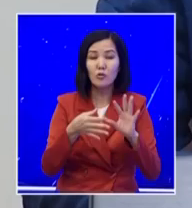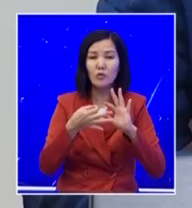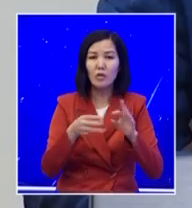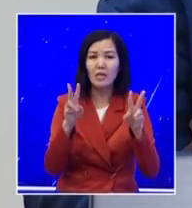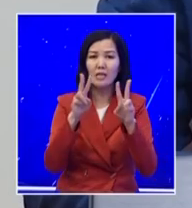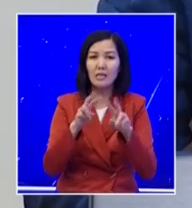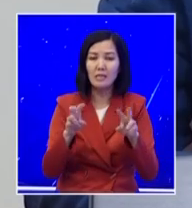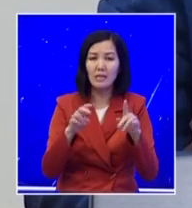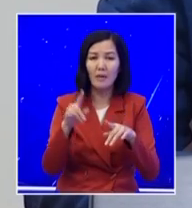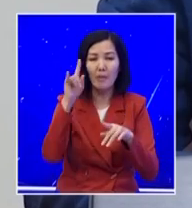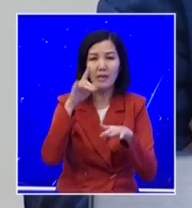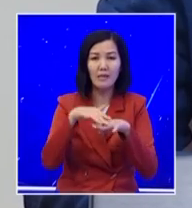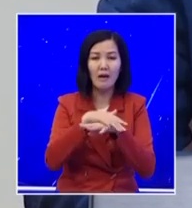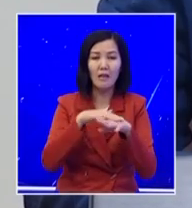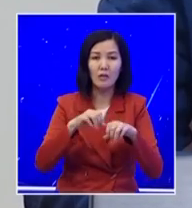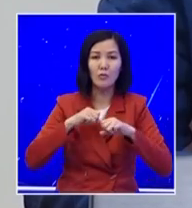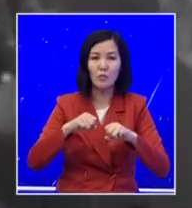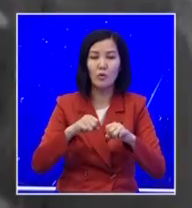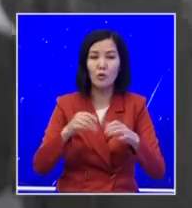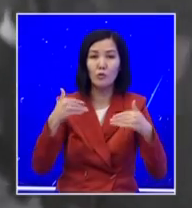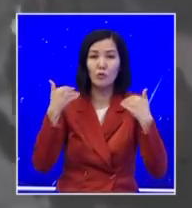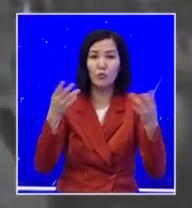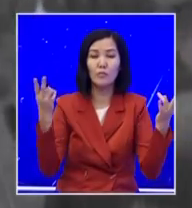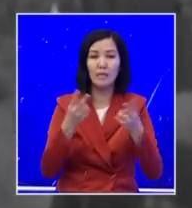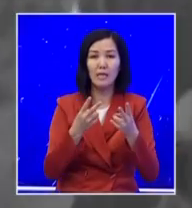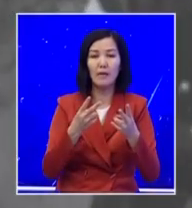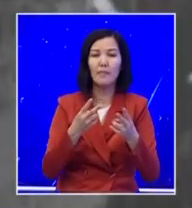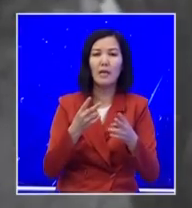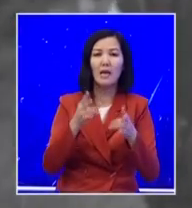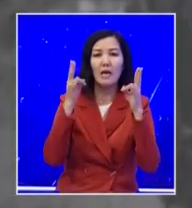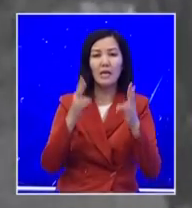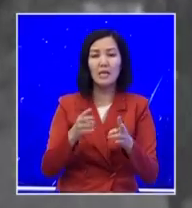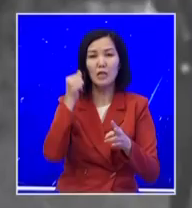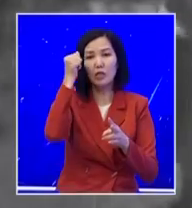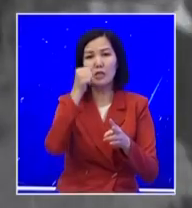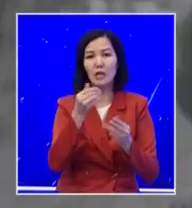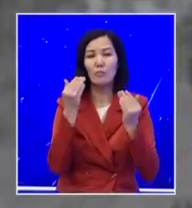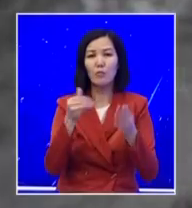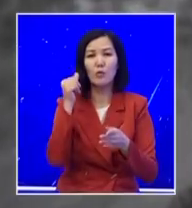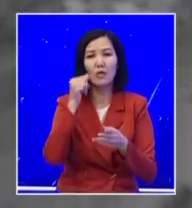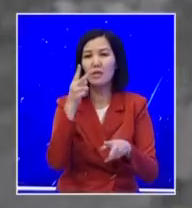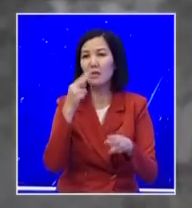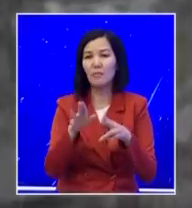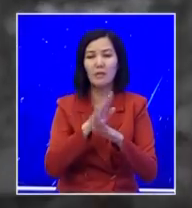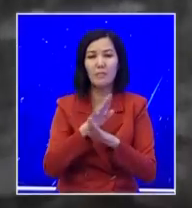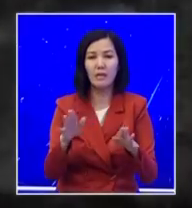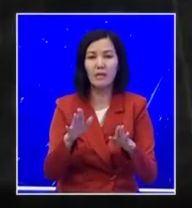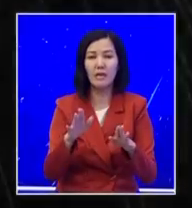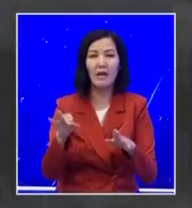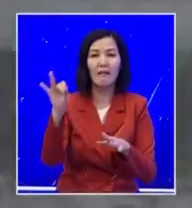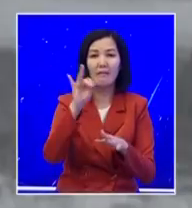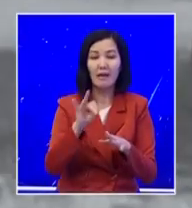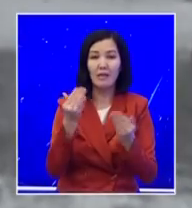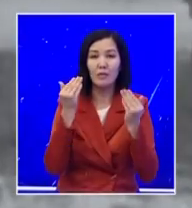қазақтың өрлігі, қайсарлық, батырлығы қалып барады. Зұлмат жылдар запыраны бүгін ертең біте салатын іс емес. Азалы тарихты